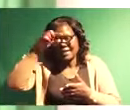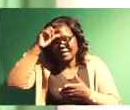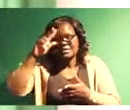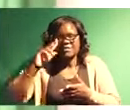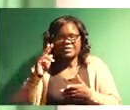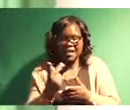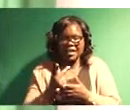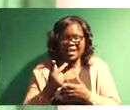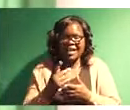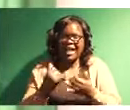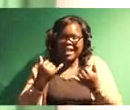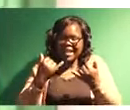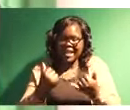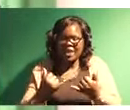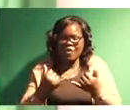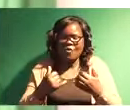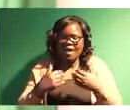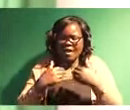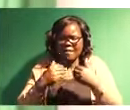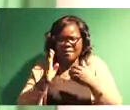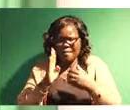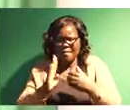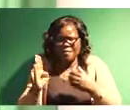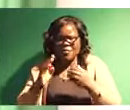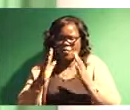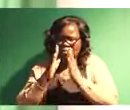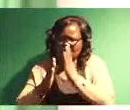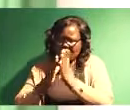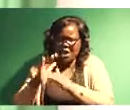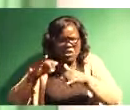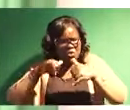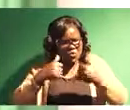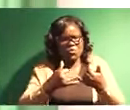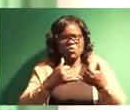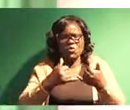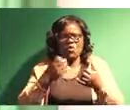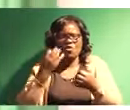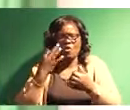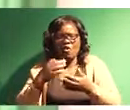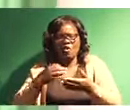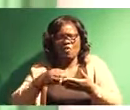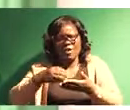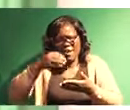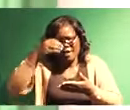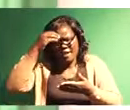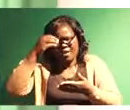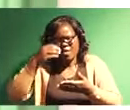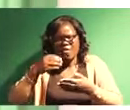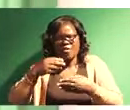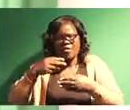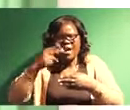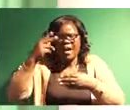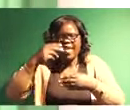Kenya sasa tutakuwa na mpango mpya ya masomo ya higher education